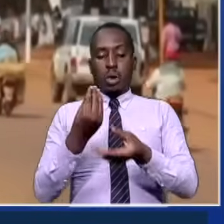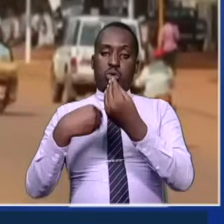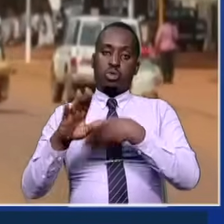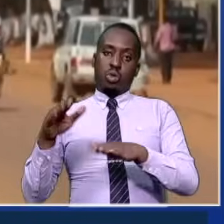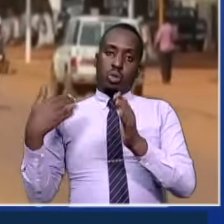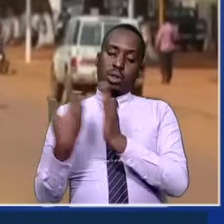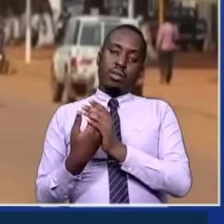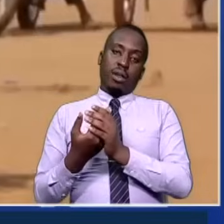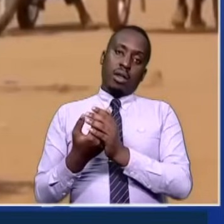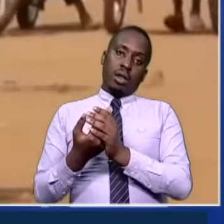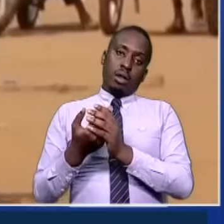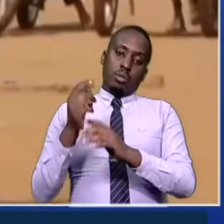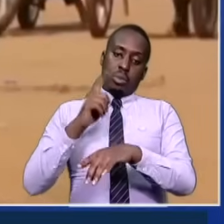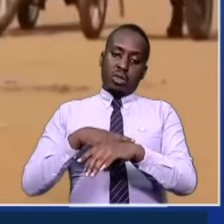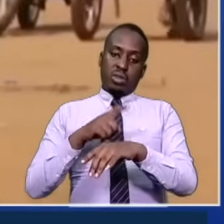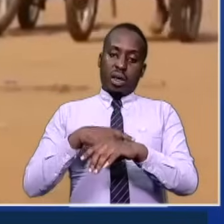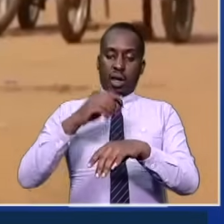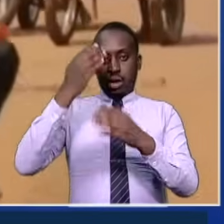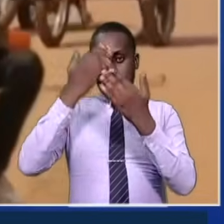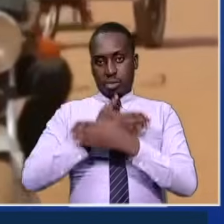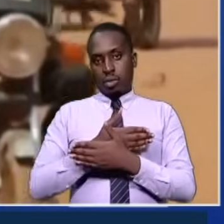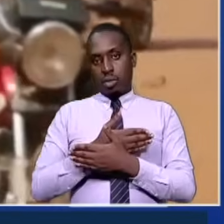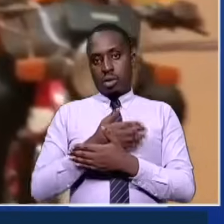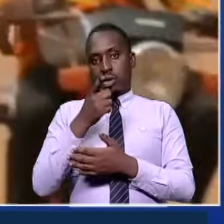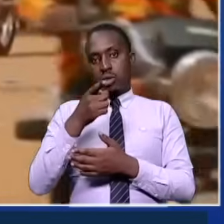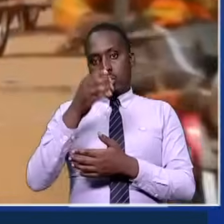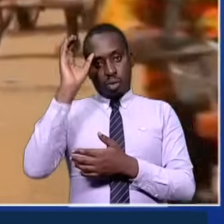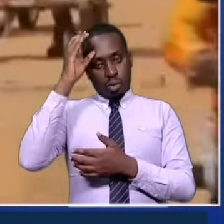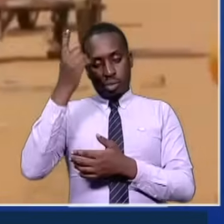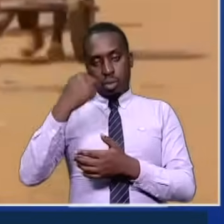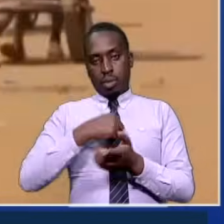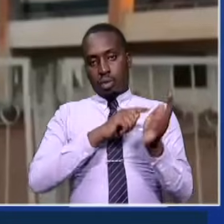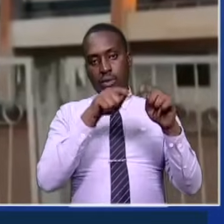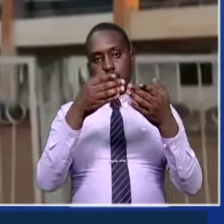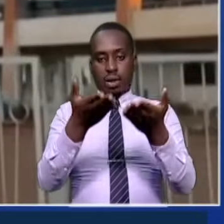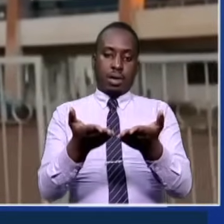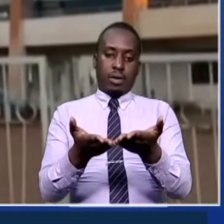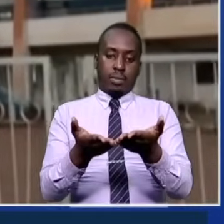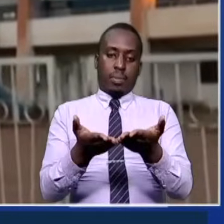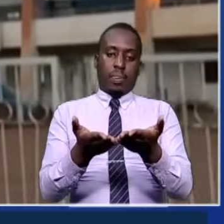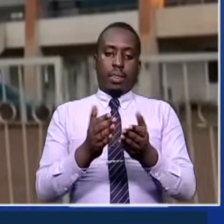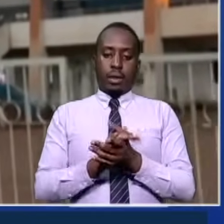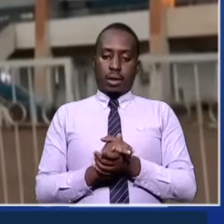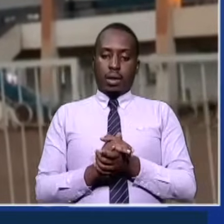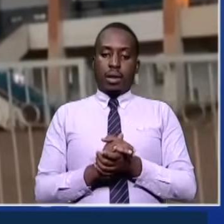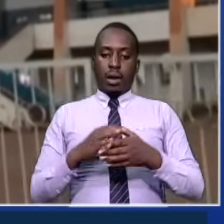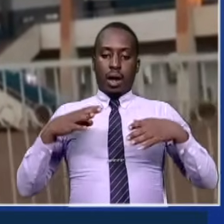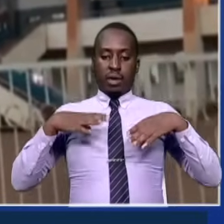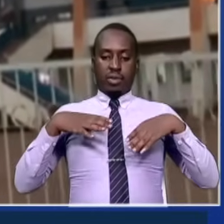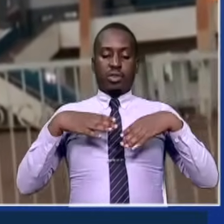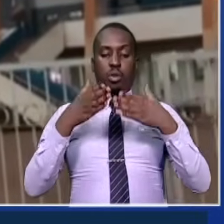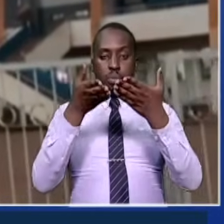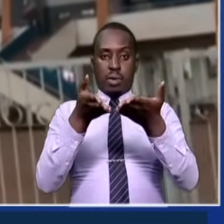kugeza amasaha atinze so iyo concept rero twayizanye ahangaha so hari physical presence